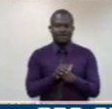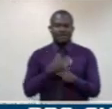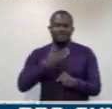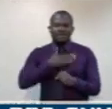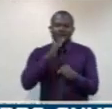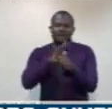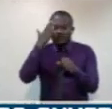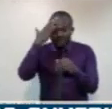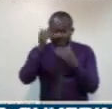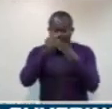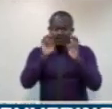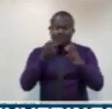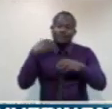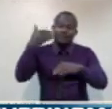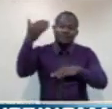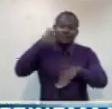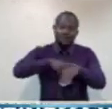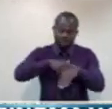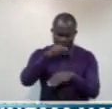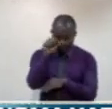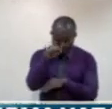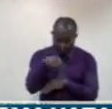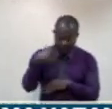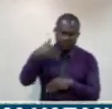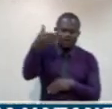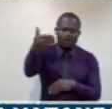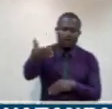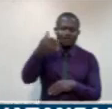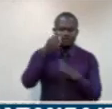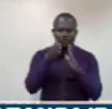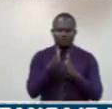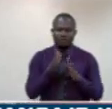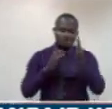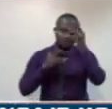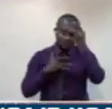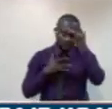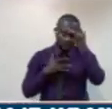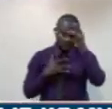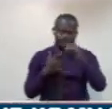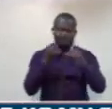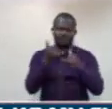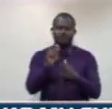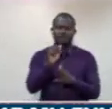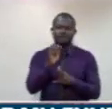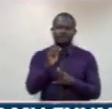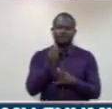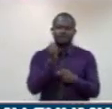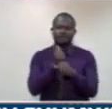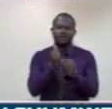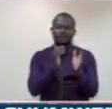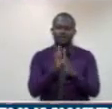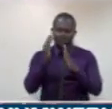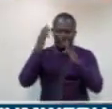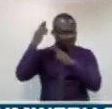ndishima cyane kuko buri gihe cy'icyunamo nahoraga ndi umuntu w'umurwayi kuri ubu Kanamugire akora umurimo wo